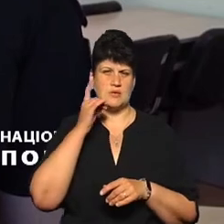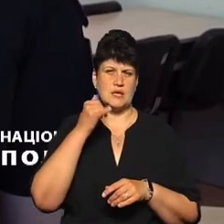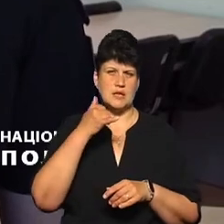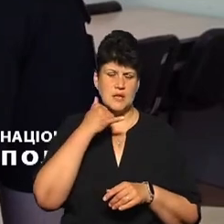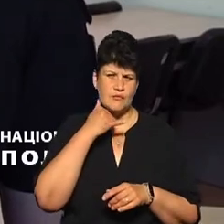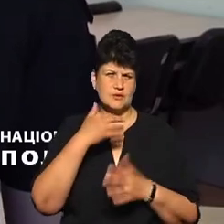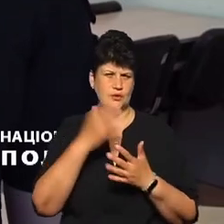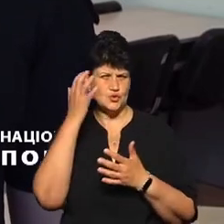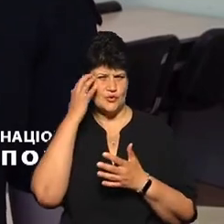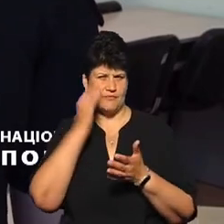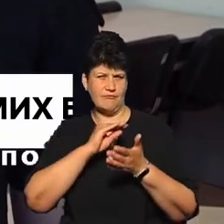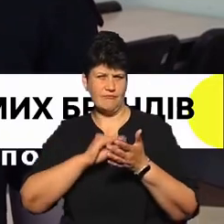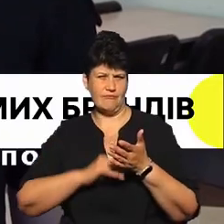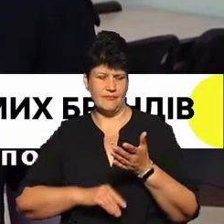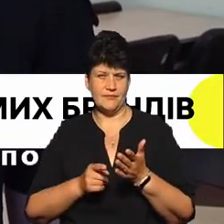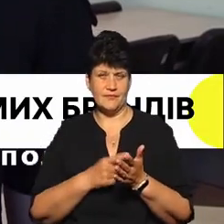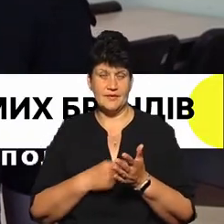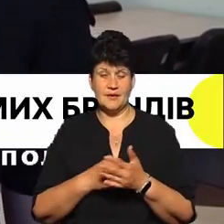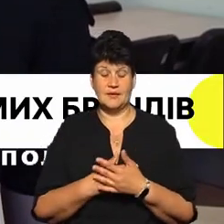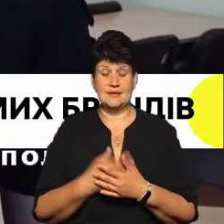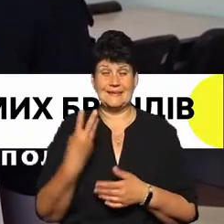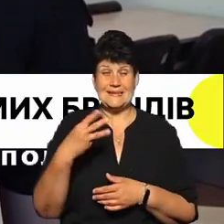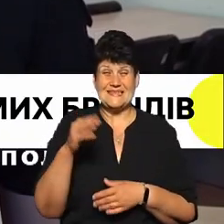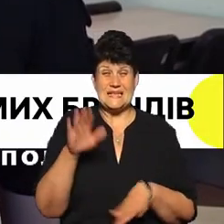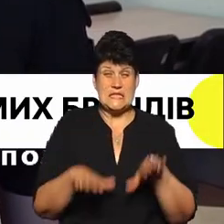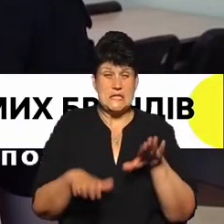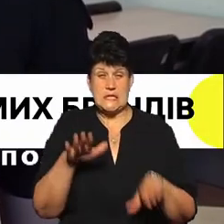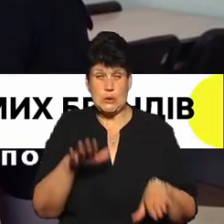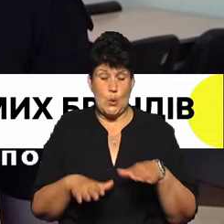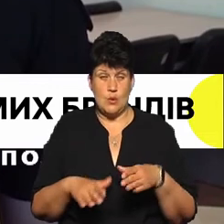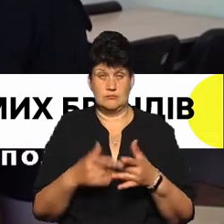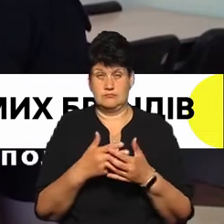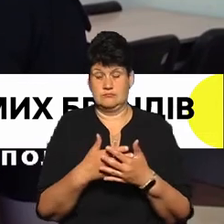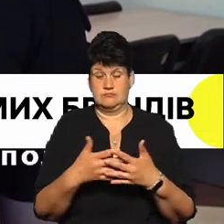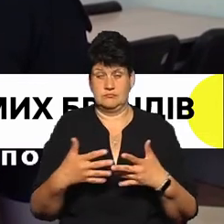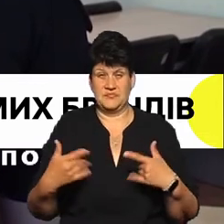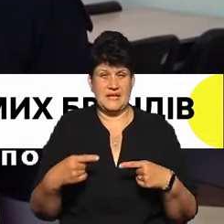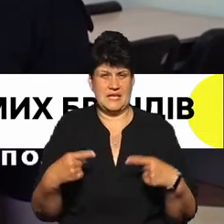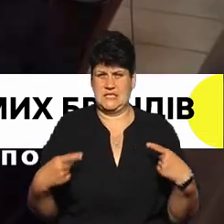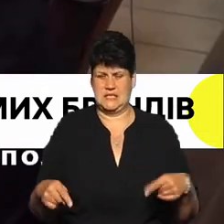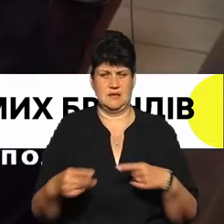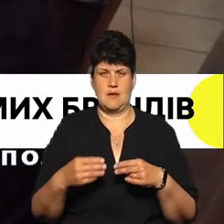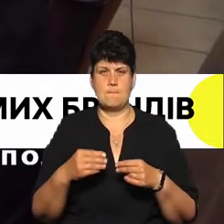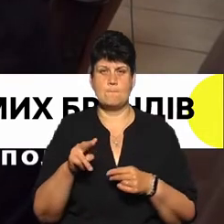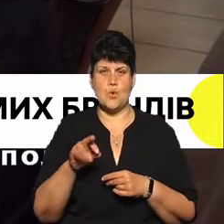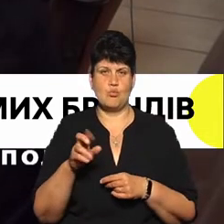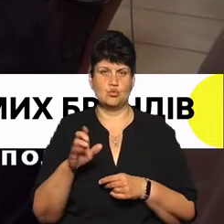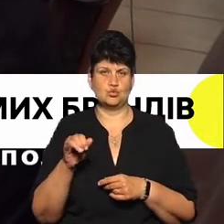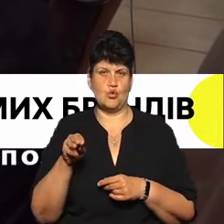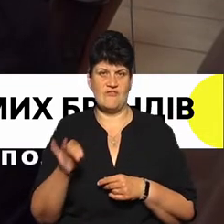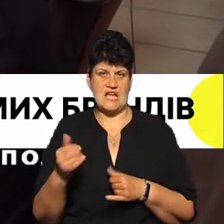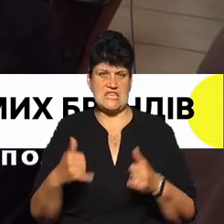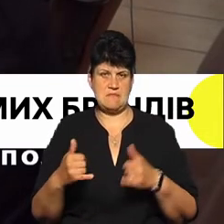чорнові записи. Понад 30 тонн контрафактної продукції, підроблені етикетки різних торгових марок побутової хімії. Люди,